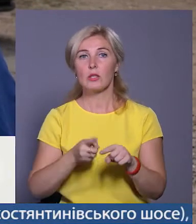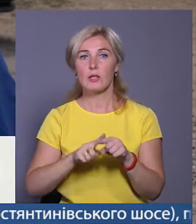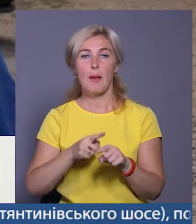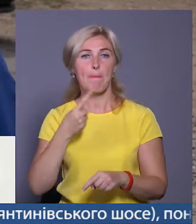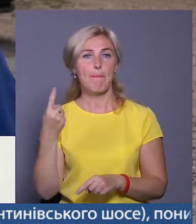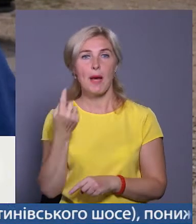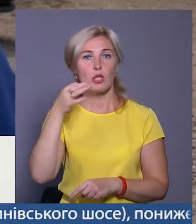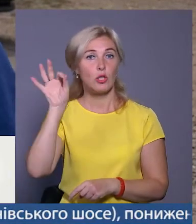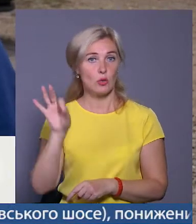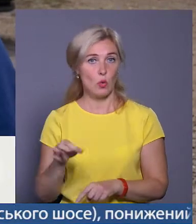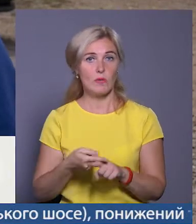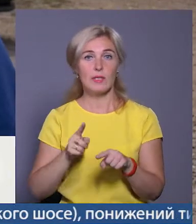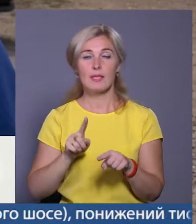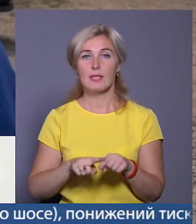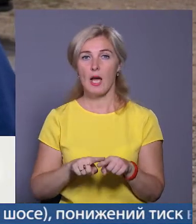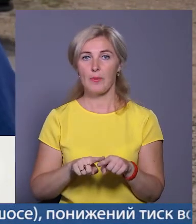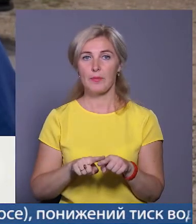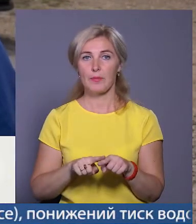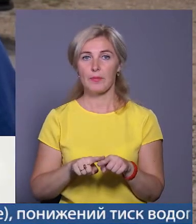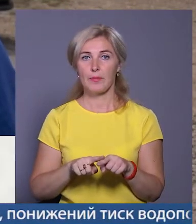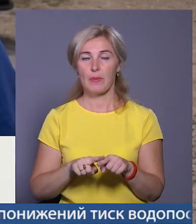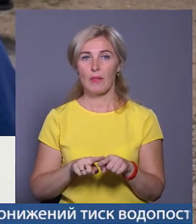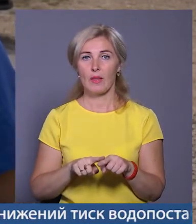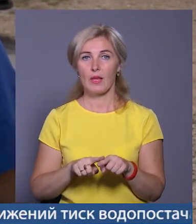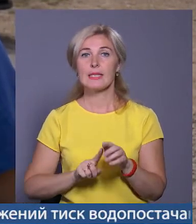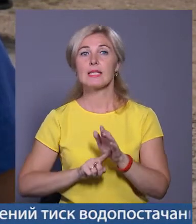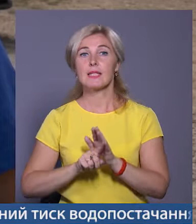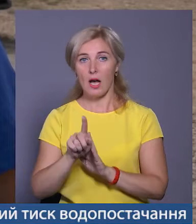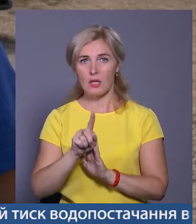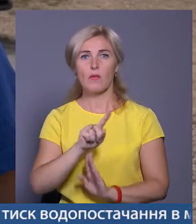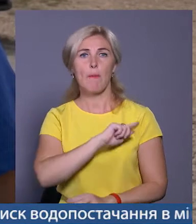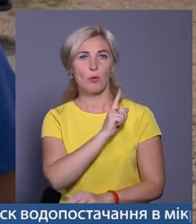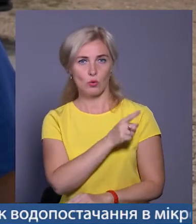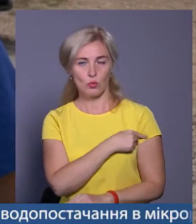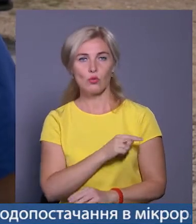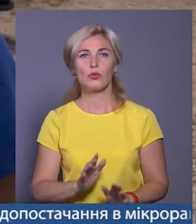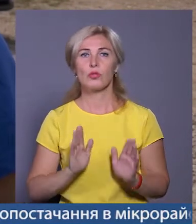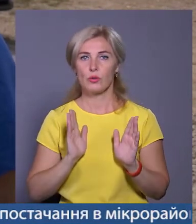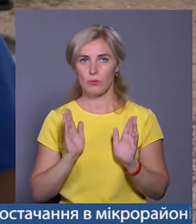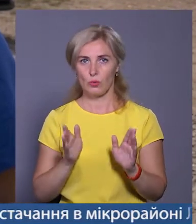досвід. Це перший досвід, це стартова потужність. Будемо